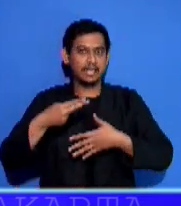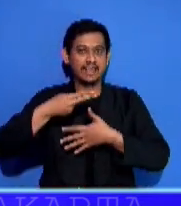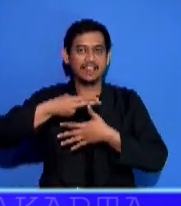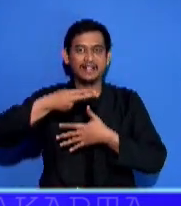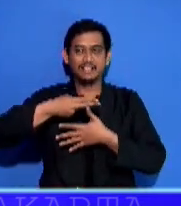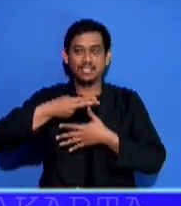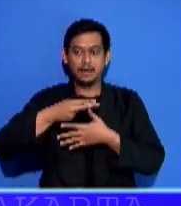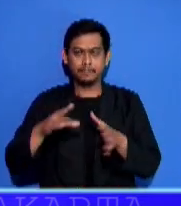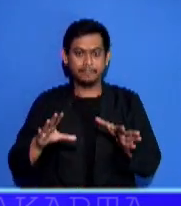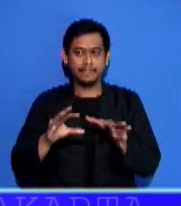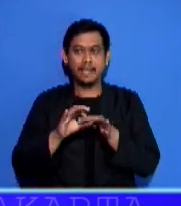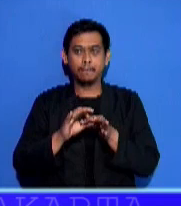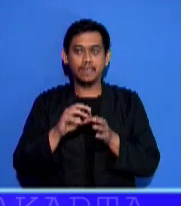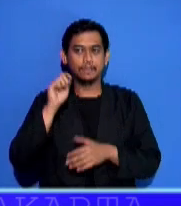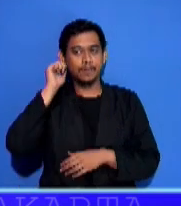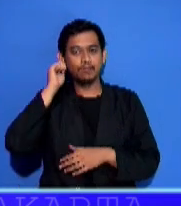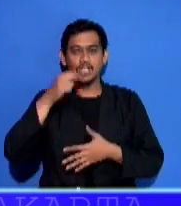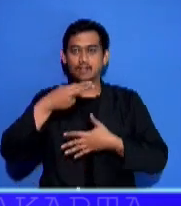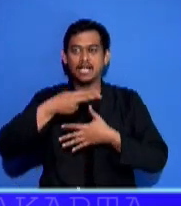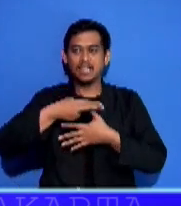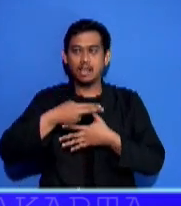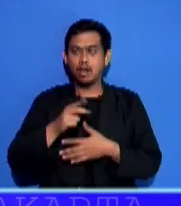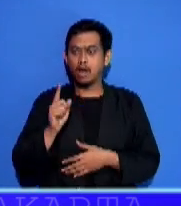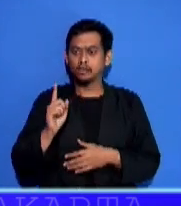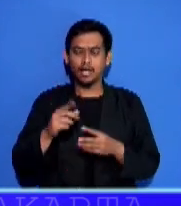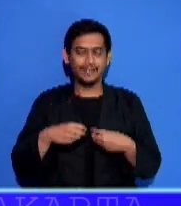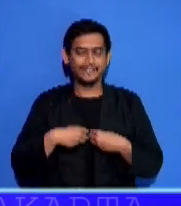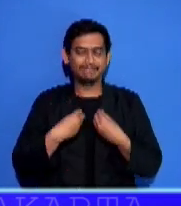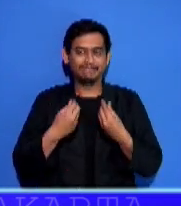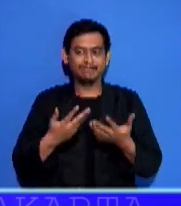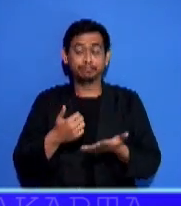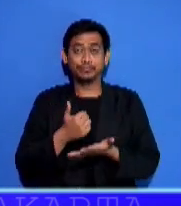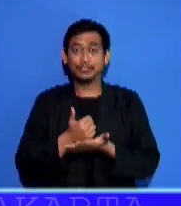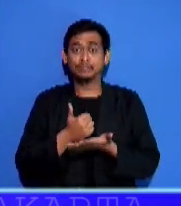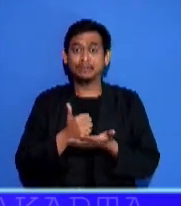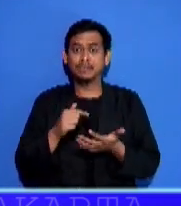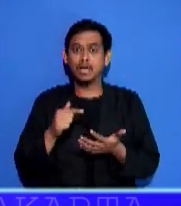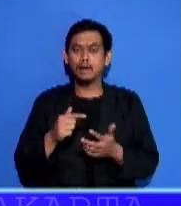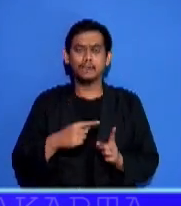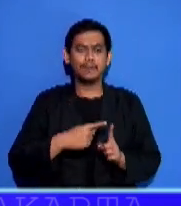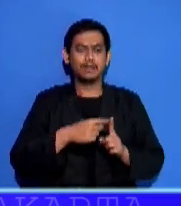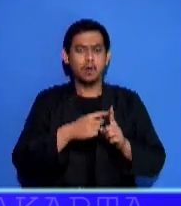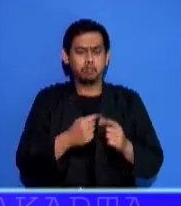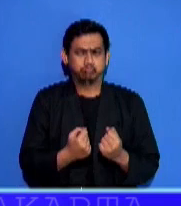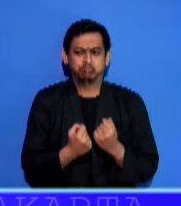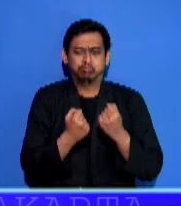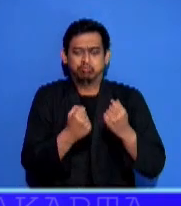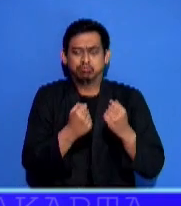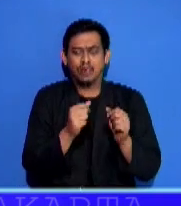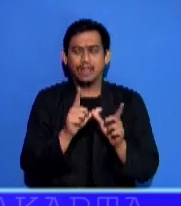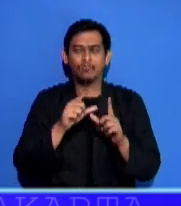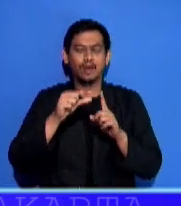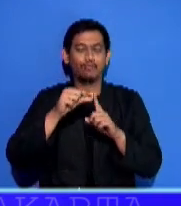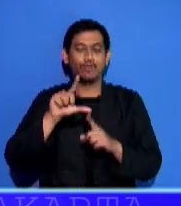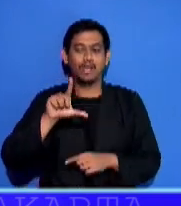LPP TVRI Yogyakarta diharapkan memberikan kontribusi nyata melalui kegiatan positif. Untuk itu, DWP LPP TVRI